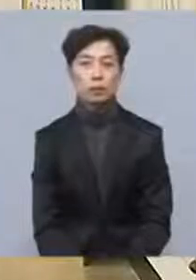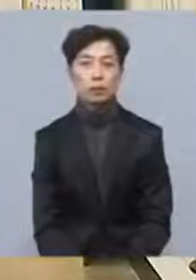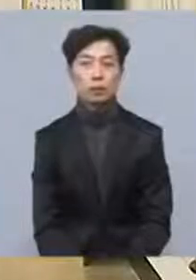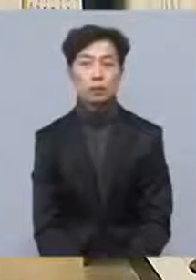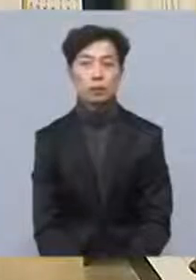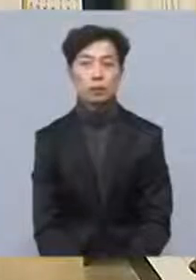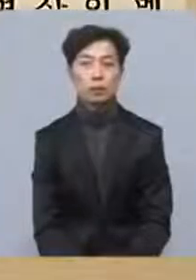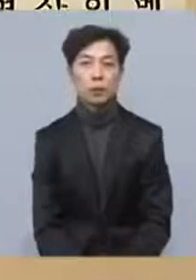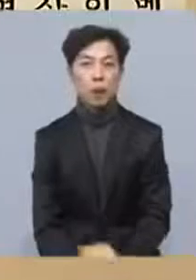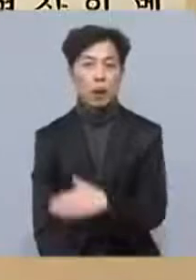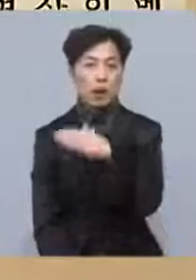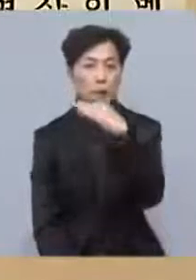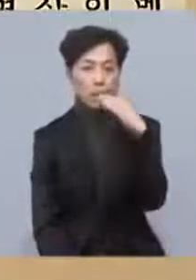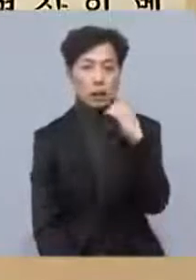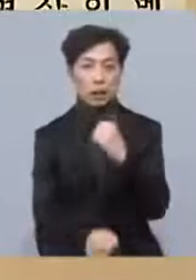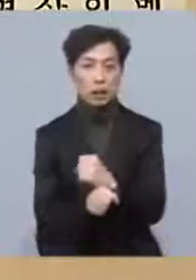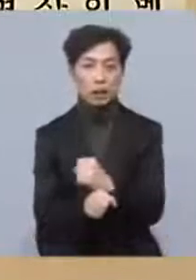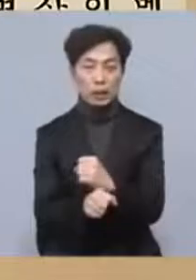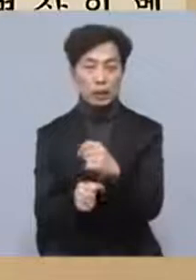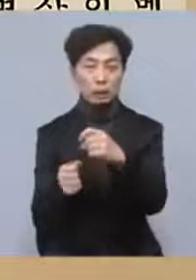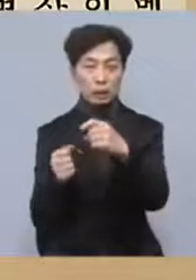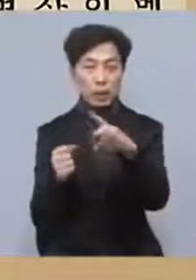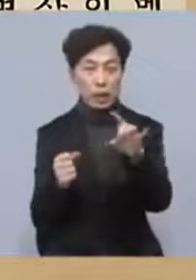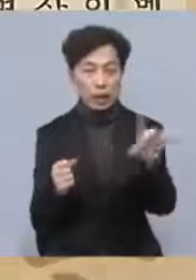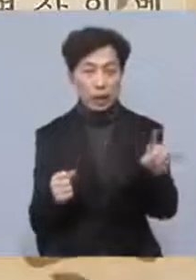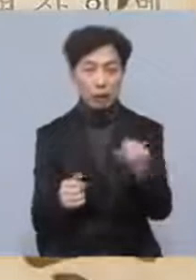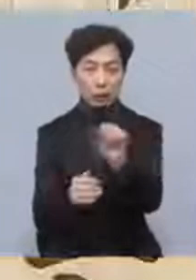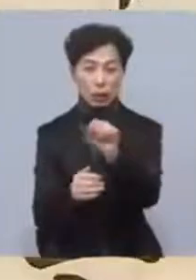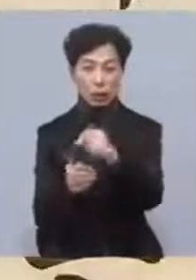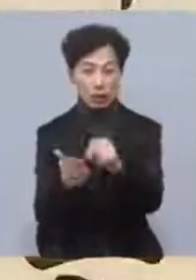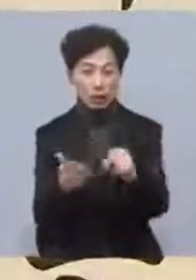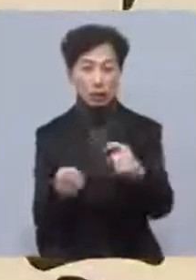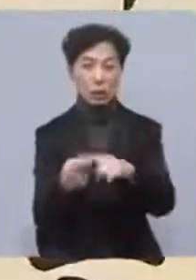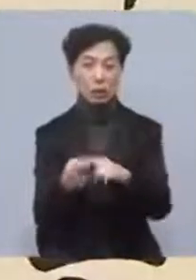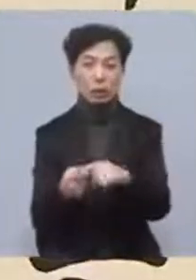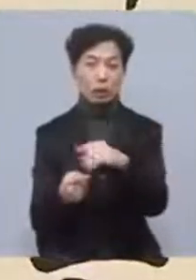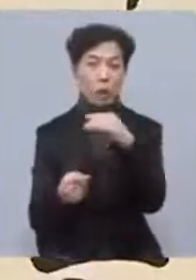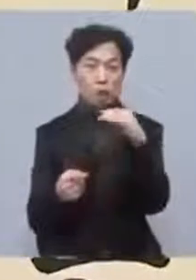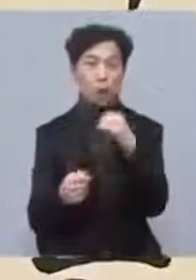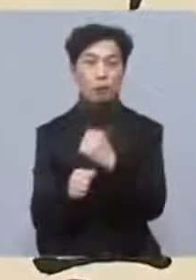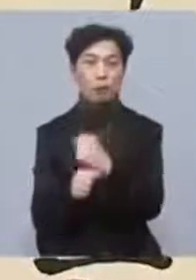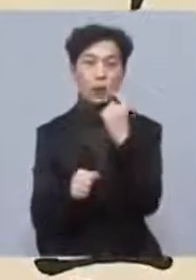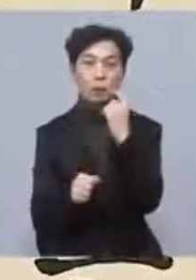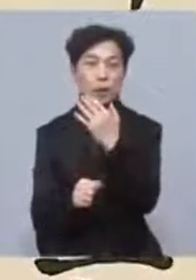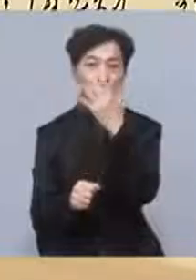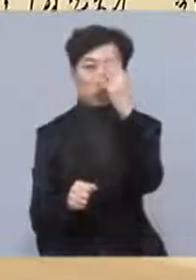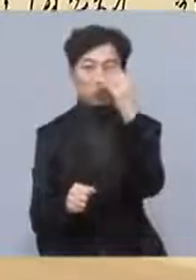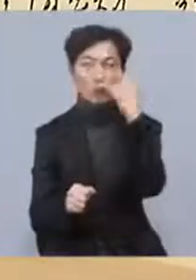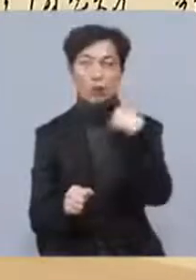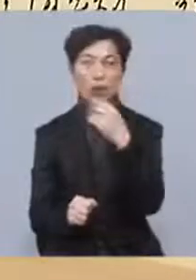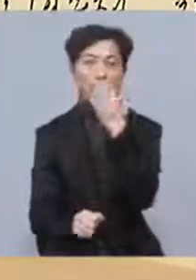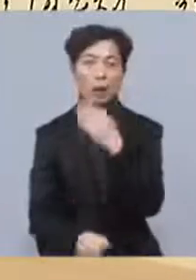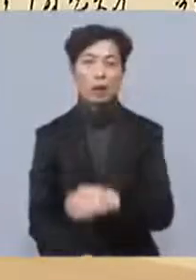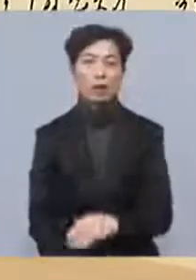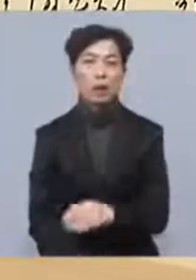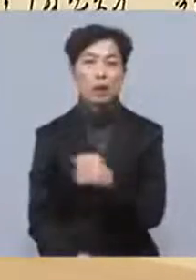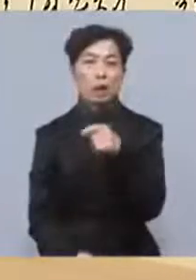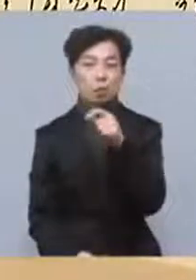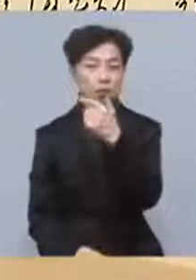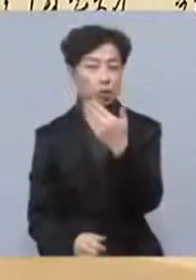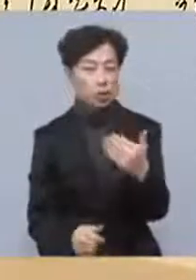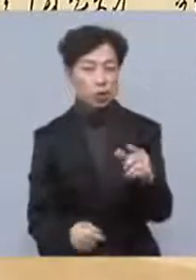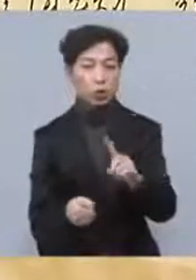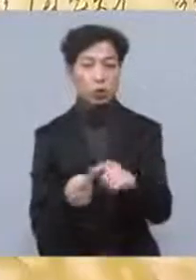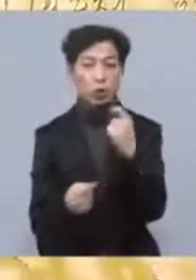곧고 바르게 써내려간 한글자 한글자 마다 한글의 절제된 아름다움이 느껴집니다 물 흐르듯 자연스럽게